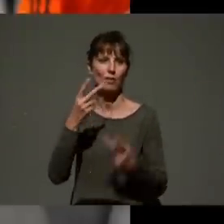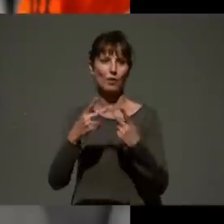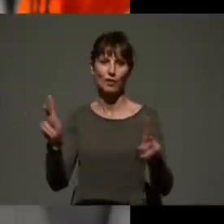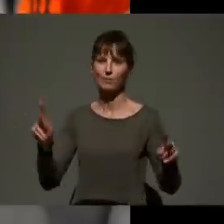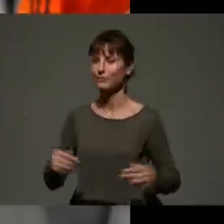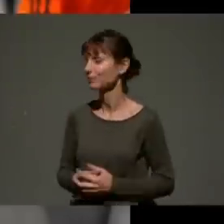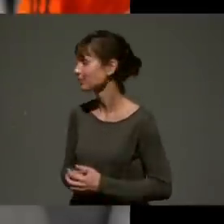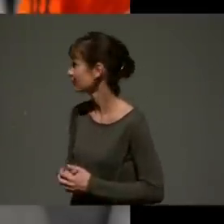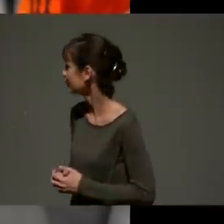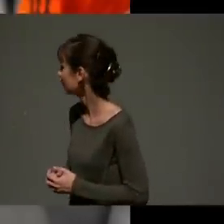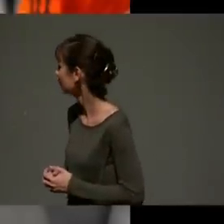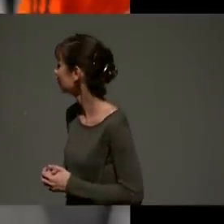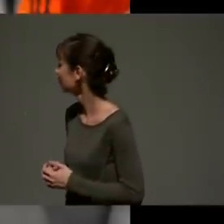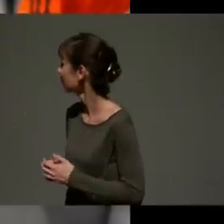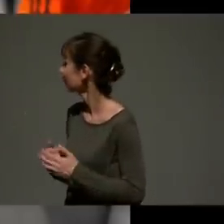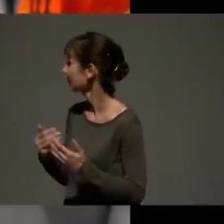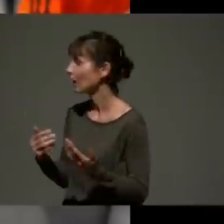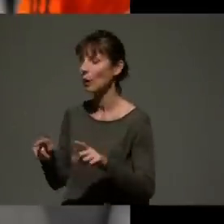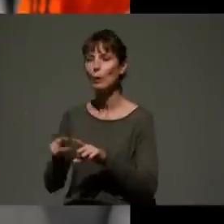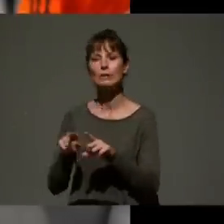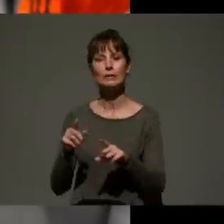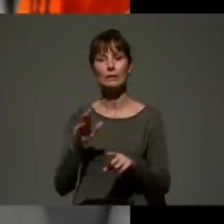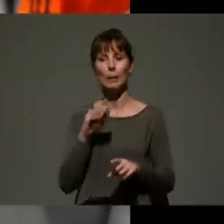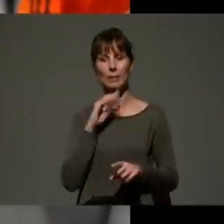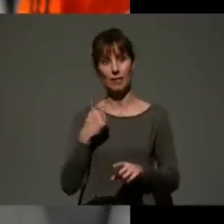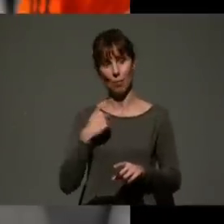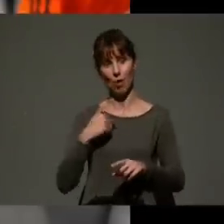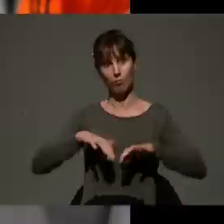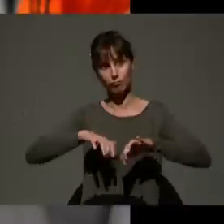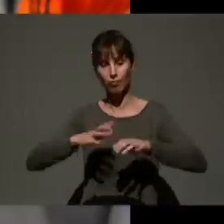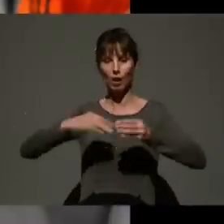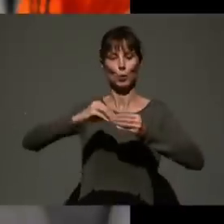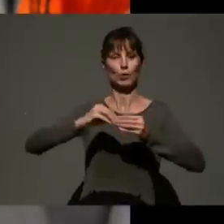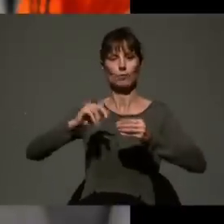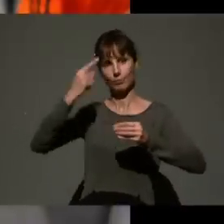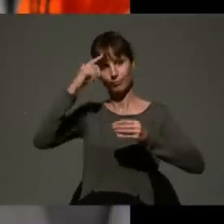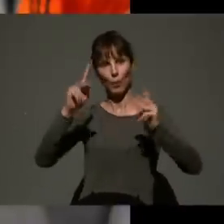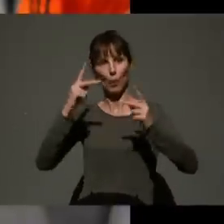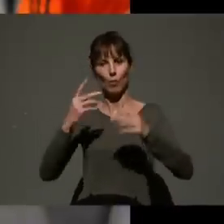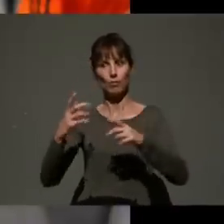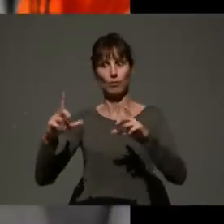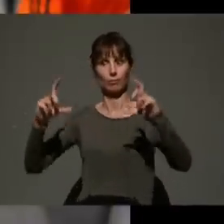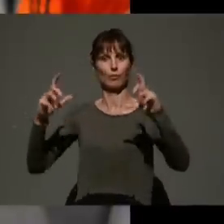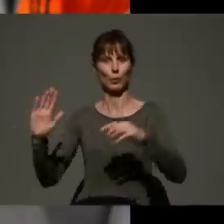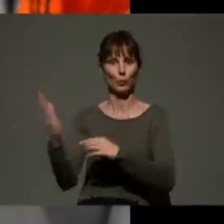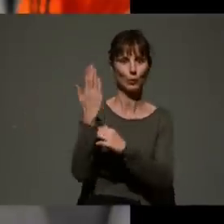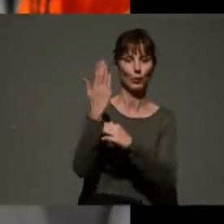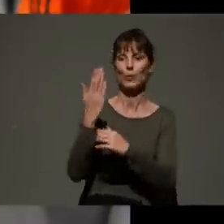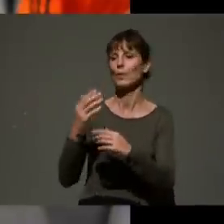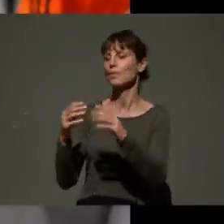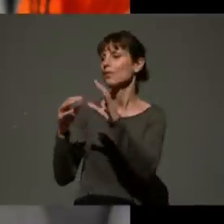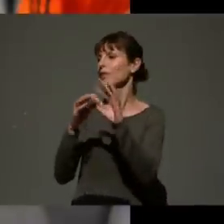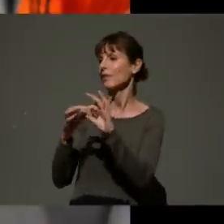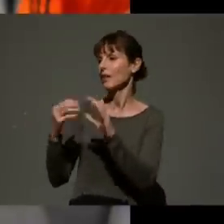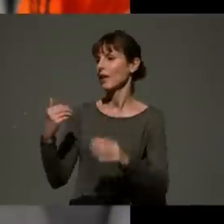Mais que dire ? J'ai mis cette diapo cet après-midi. C'est sorti cet après-midi. Le marathon de Pékin,